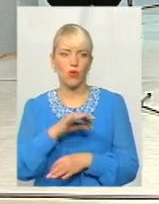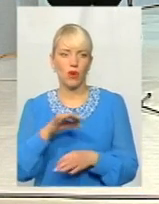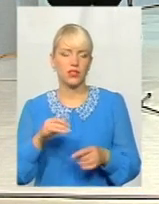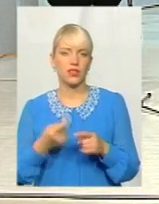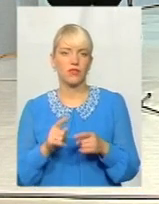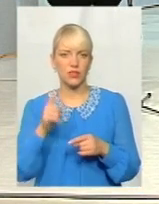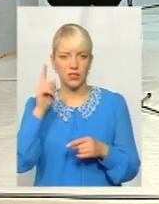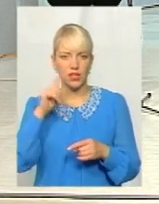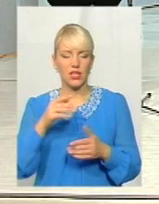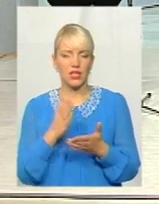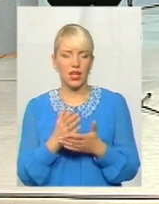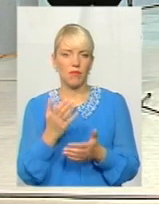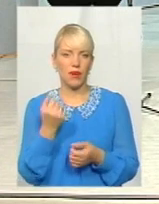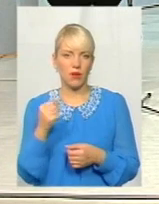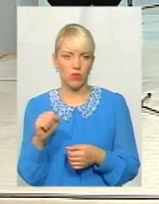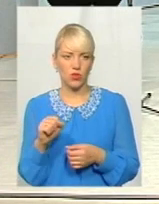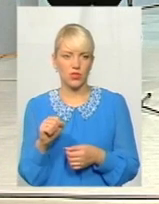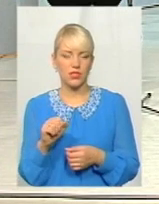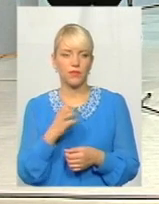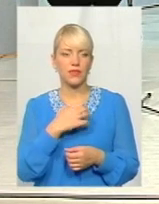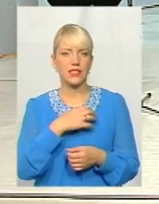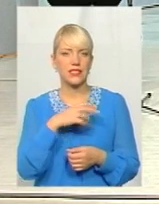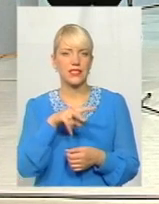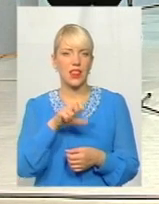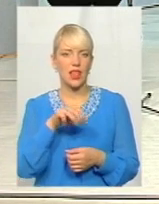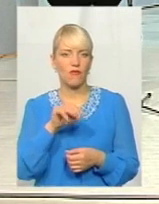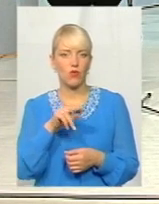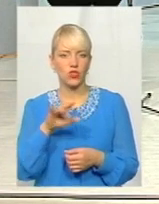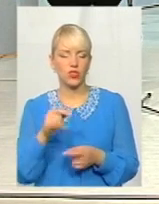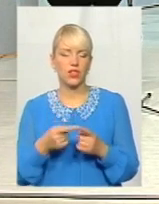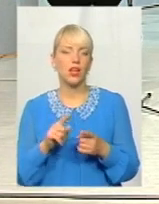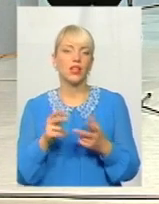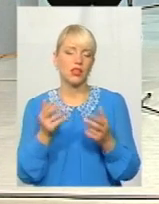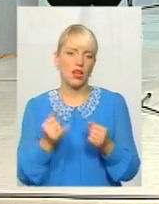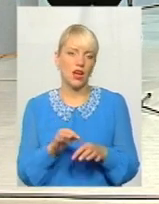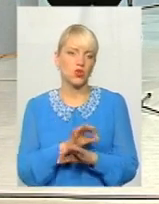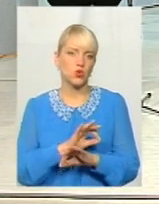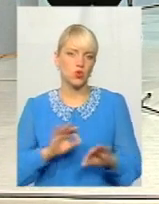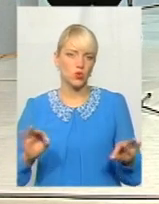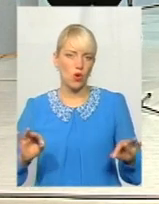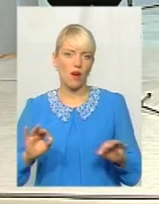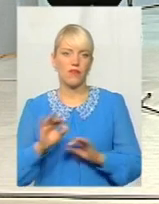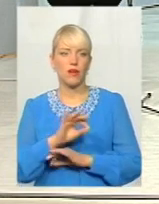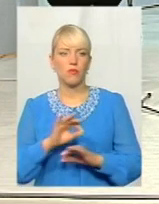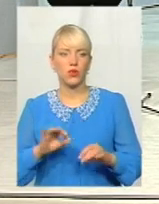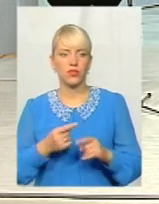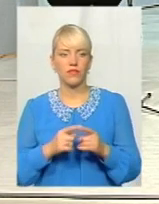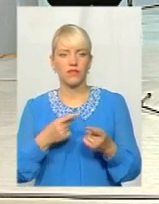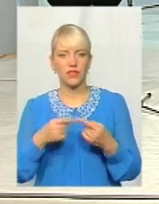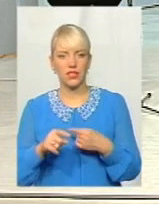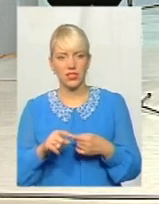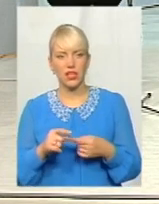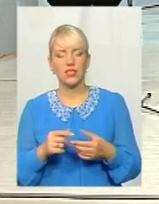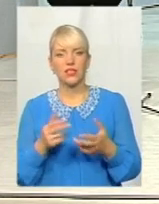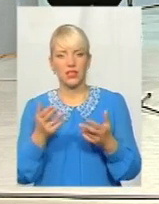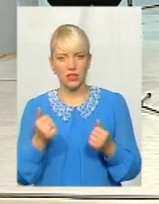так? Славутщина. Так, дуже чудовий проєкт, тому що він був один такий. Відрізняється теж,